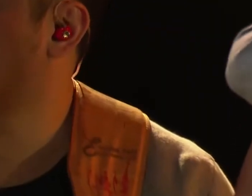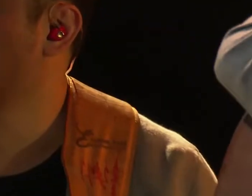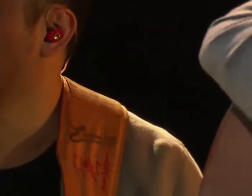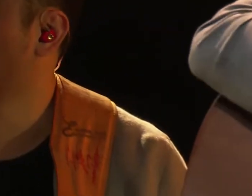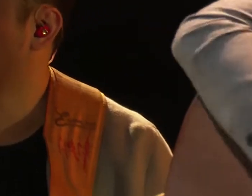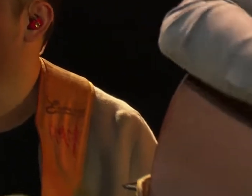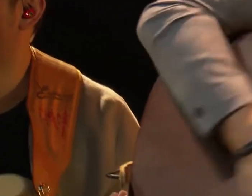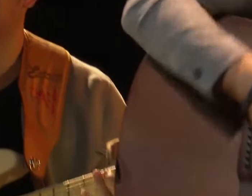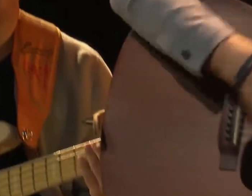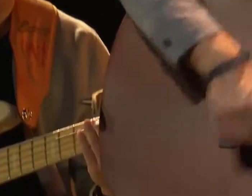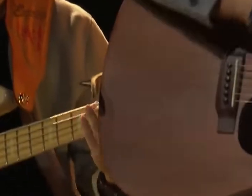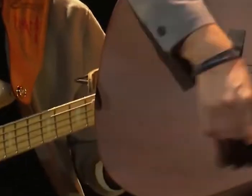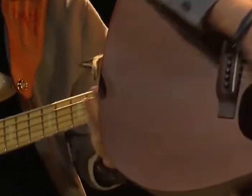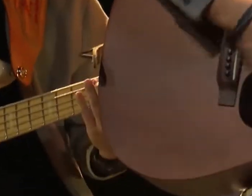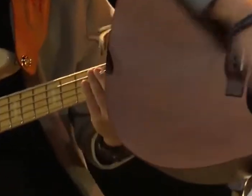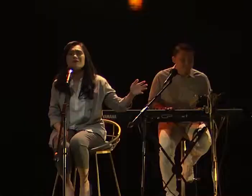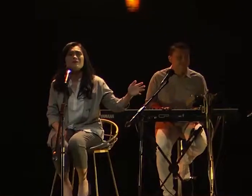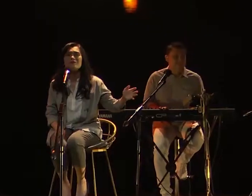yang sempurna.